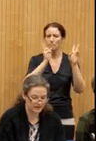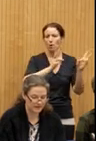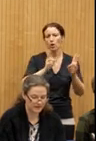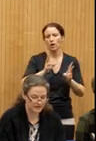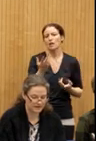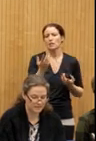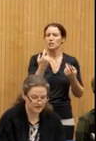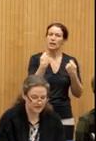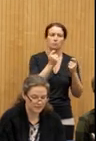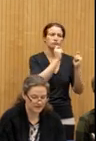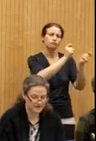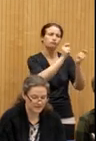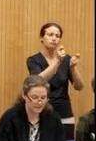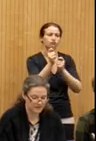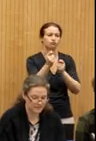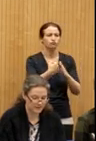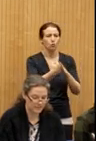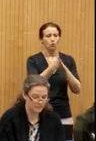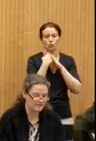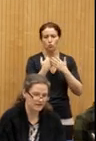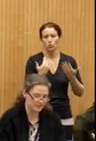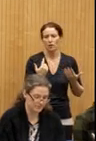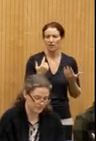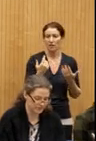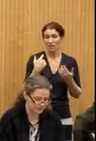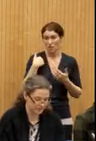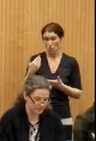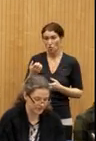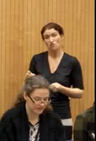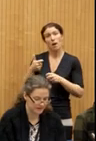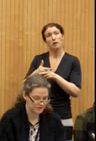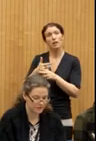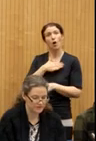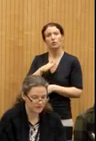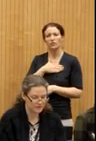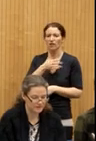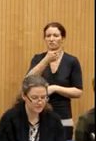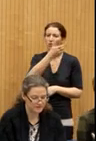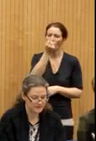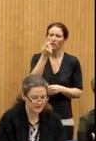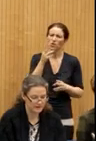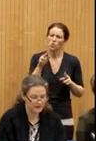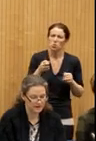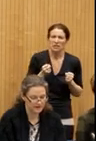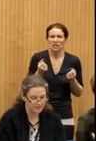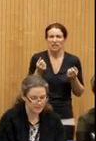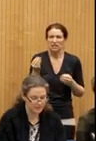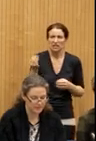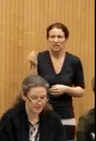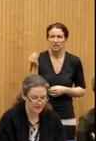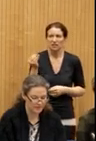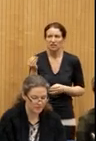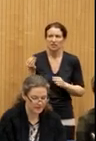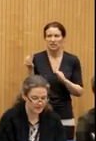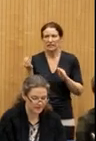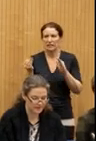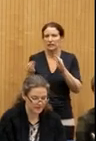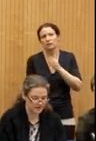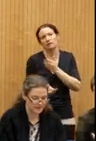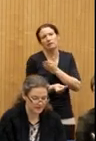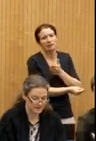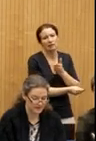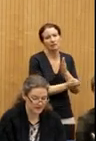zu beantragen, damit sich niemand mehr verunsichert fühlt. Es könnte auch sinnvoll sein, Hilfen für Menschen